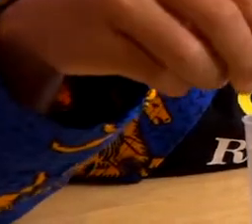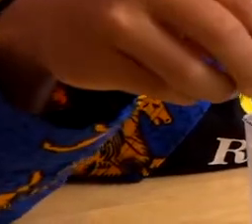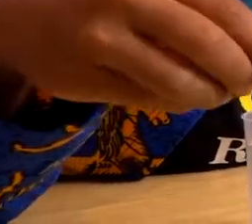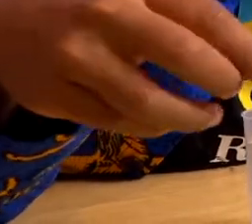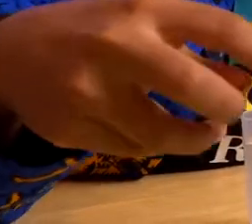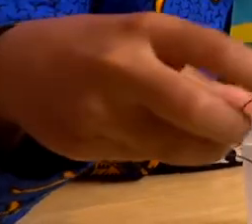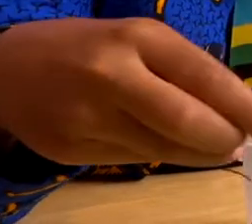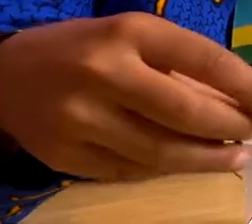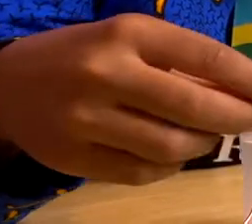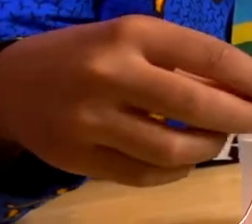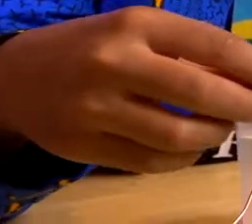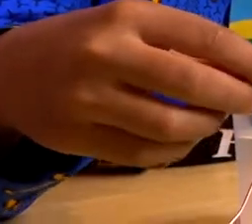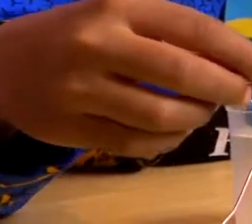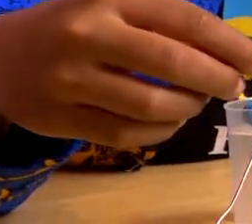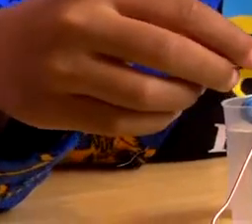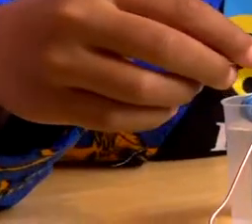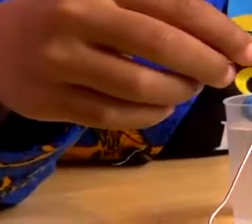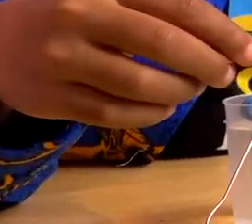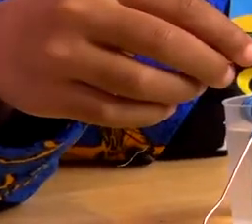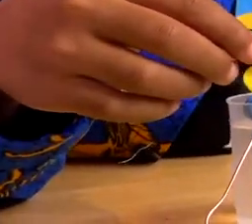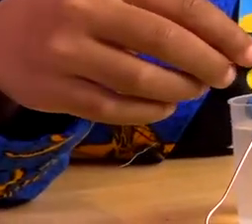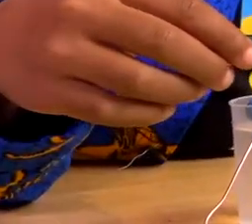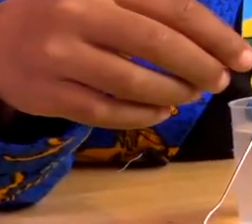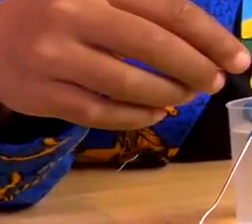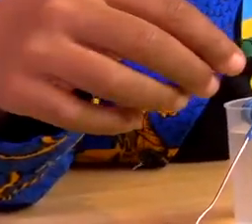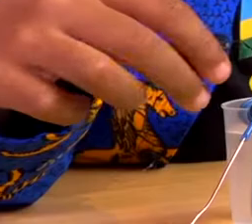nasoma twasoma